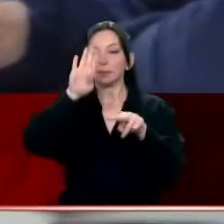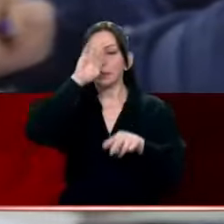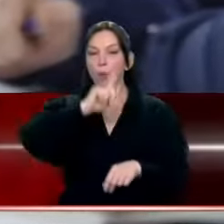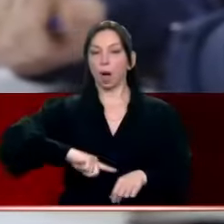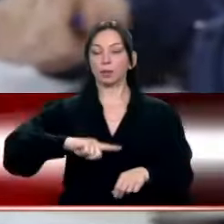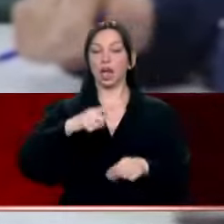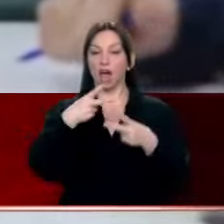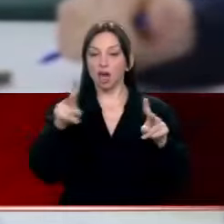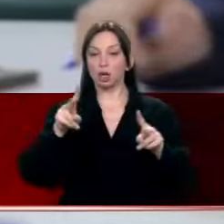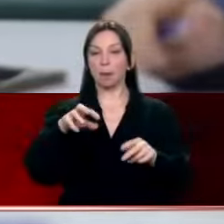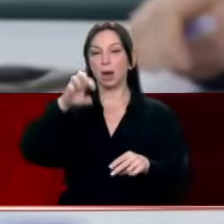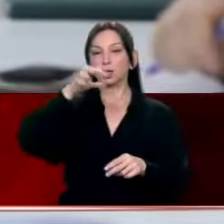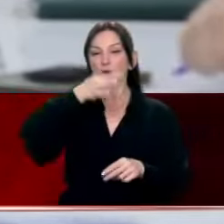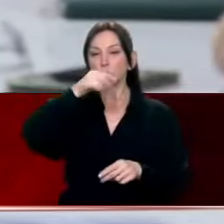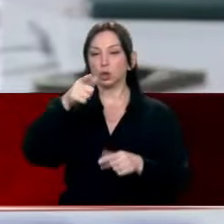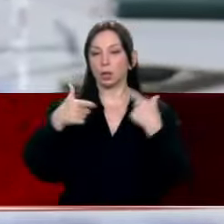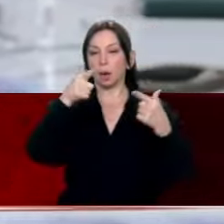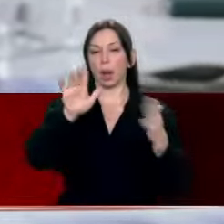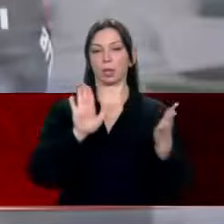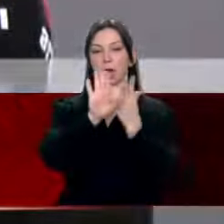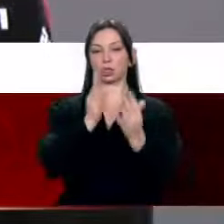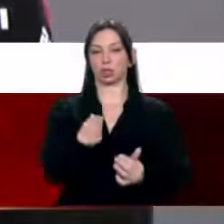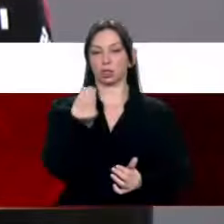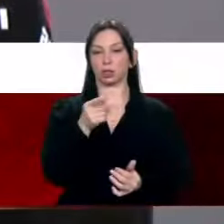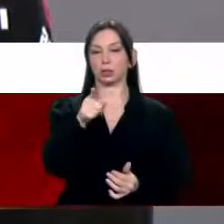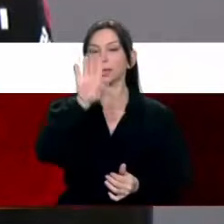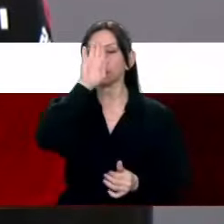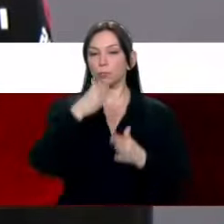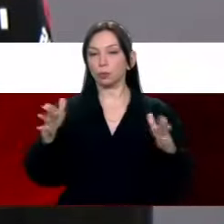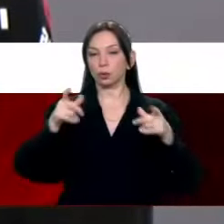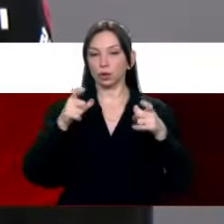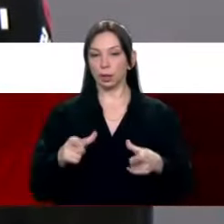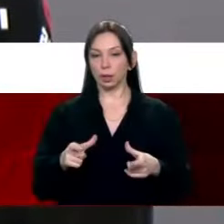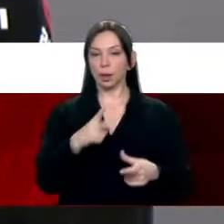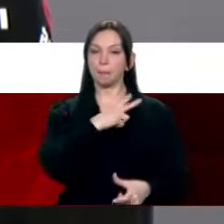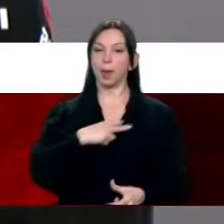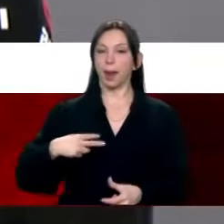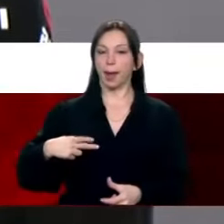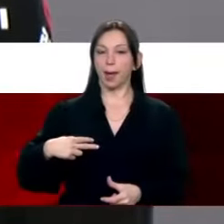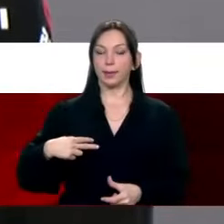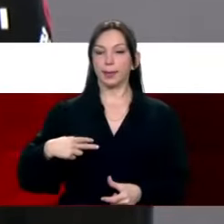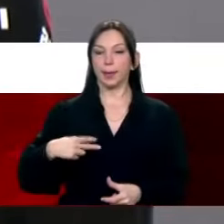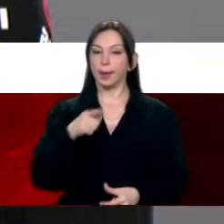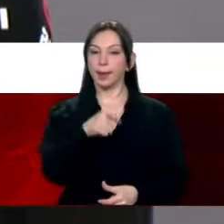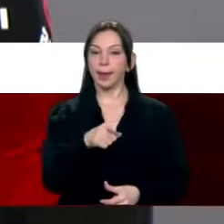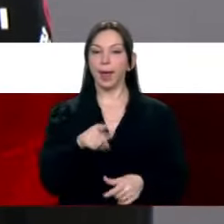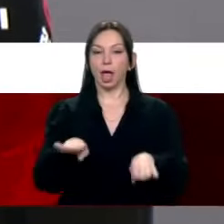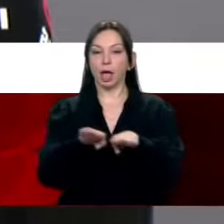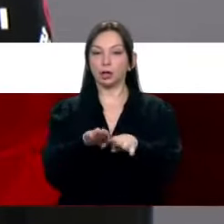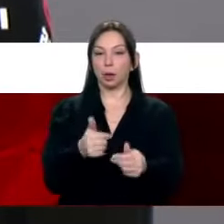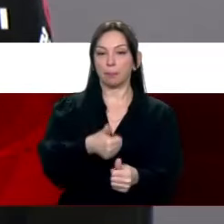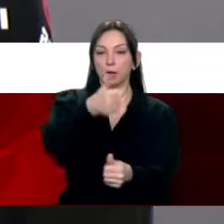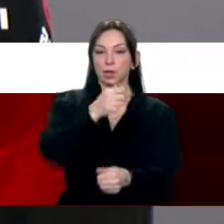adayını açıklamak üzere parti sözcüsü kameraların karşısına geçti. İstanbul Büyükşehir Belediyesi'ne eş